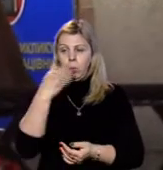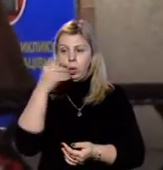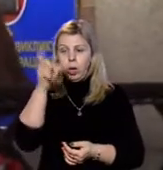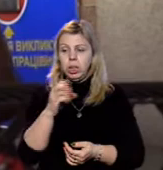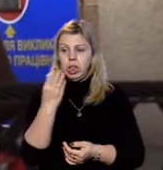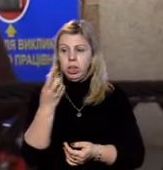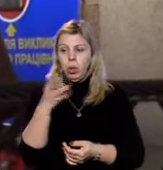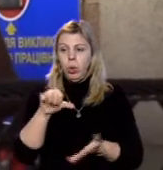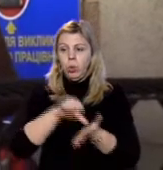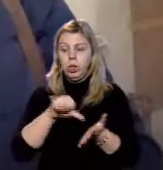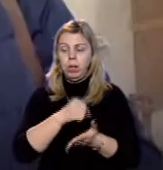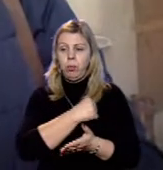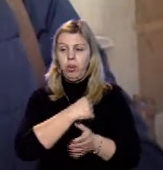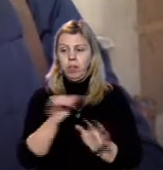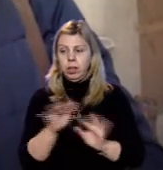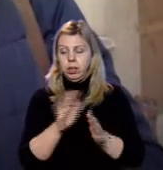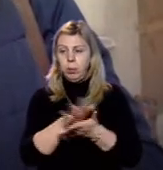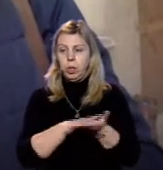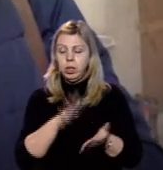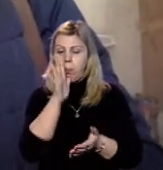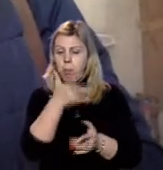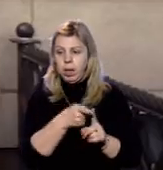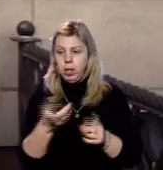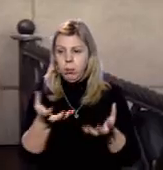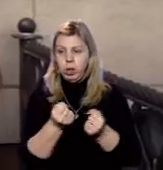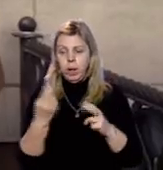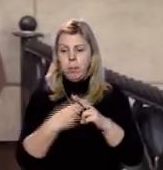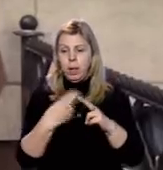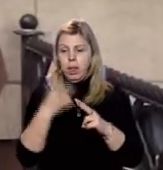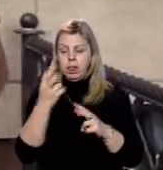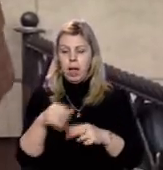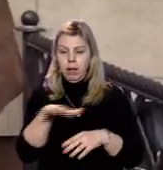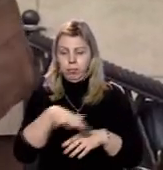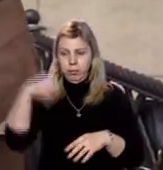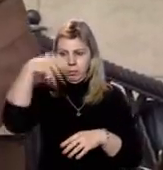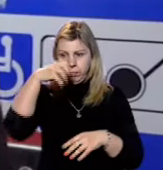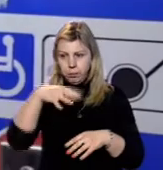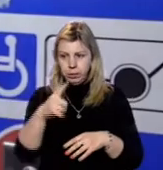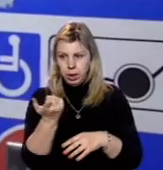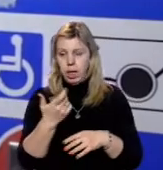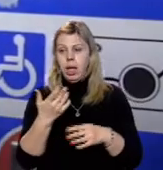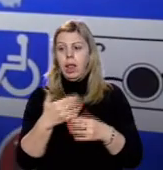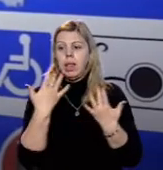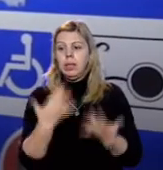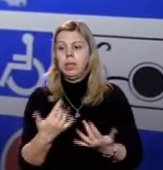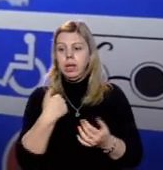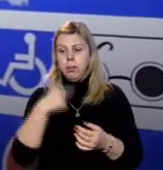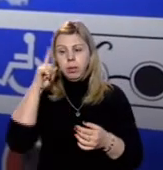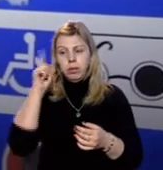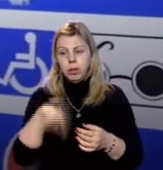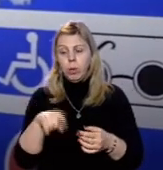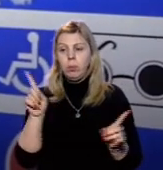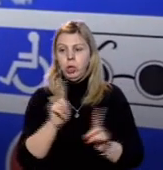Ужгородець Іван Шимко, учасник бойових дій, впродовж 5 років отримує пільги на комунальні послуги. Наскільки мені відомо, що